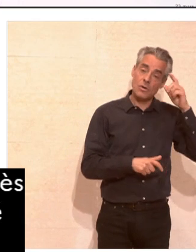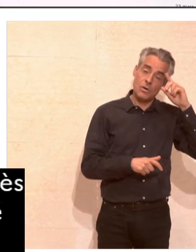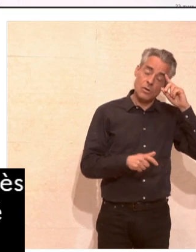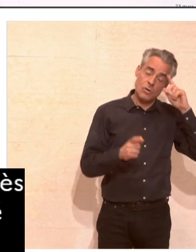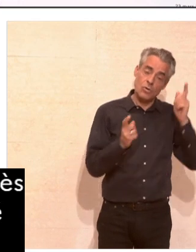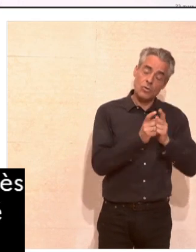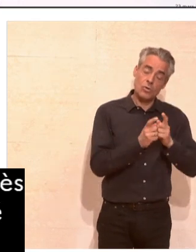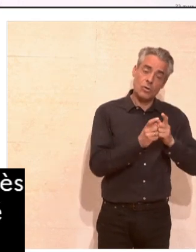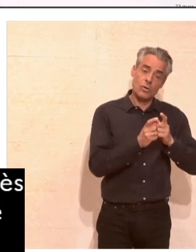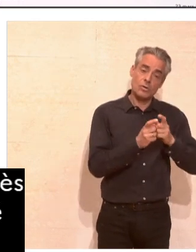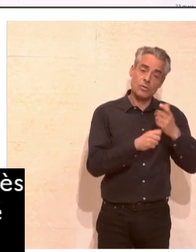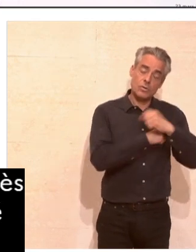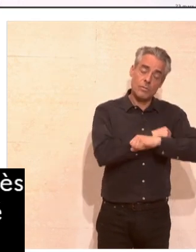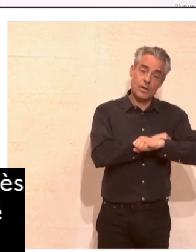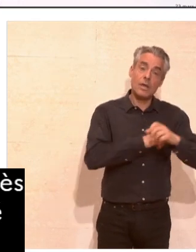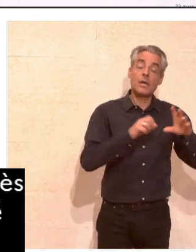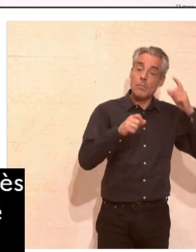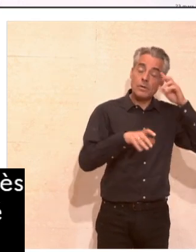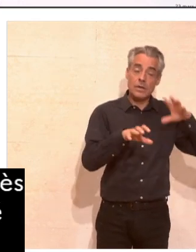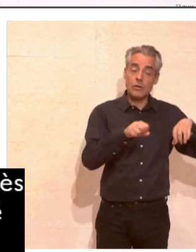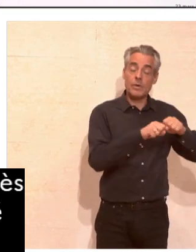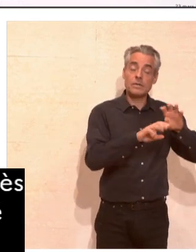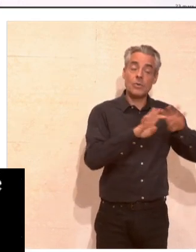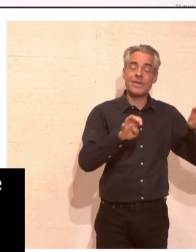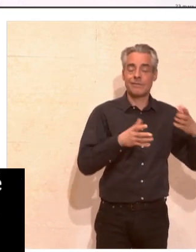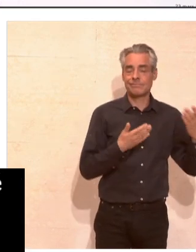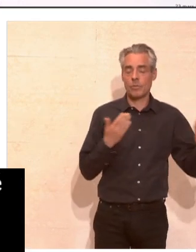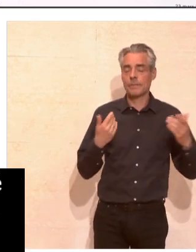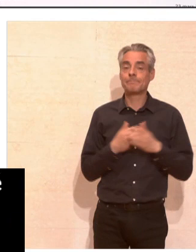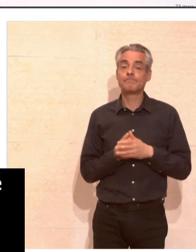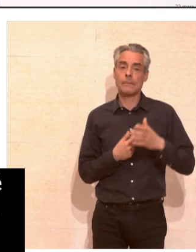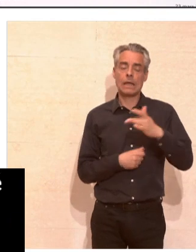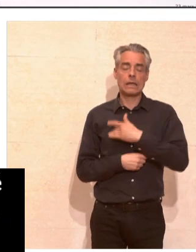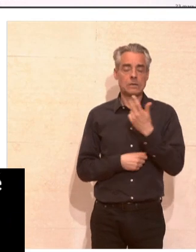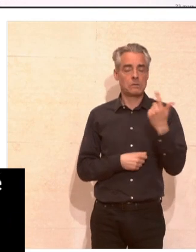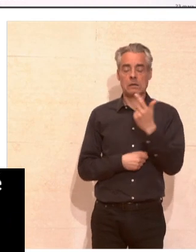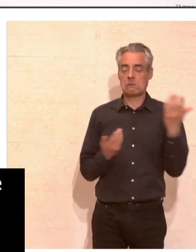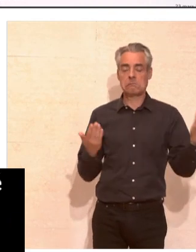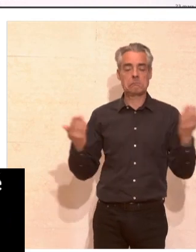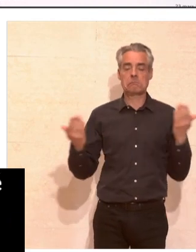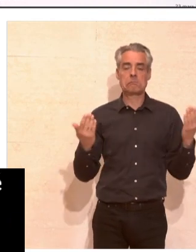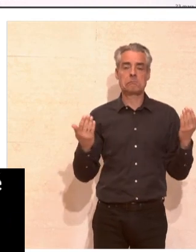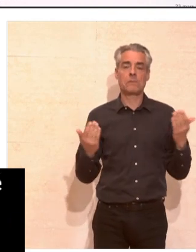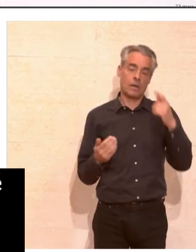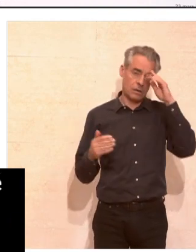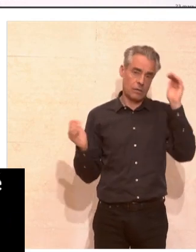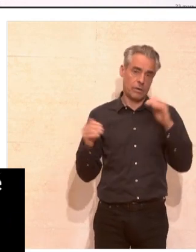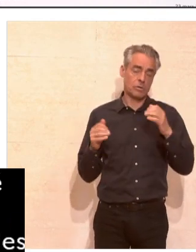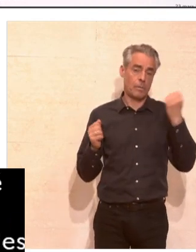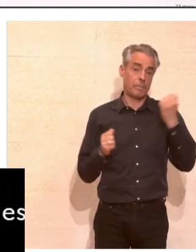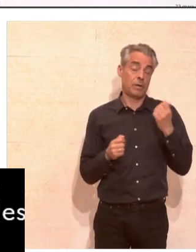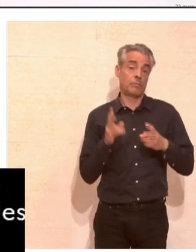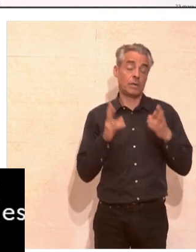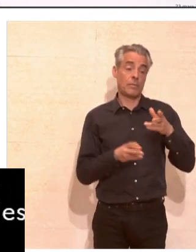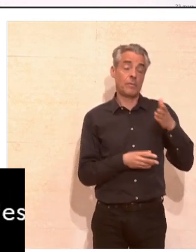mais qui récupéraient le week-end. Et ce qui est très, très intéressant de voir, c'est que en fait, dans les deux cas, il y a un surrisque de dépression, voire même encore